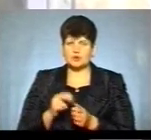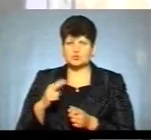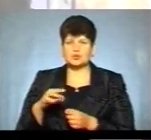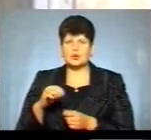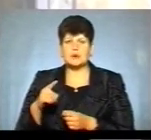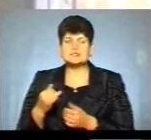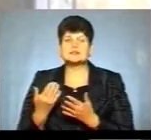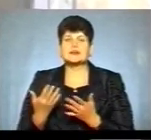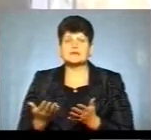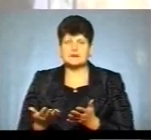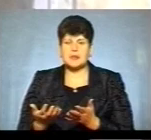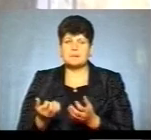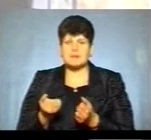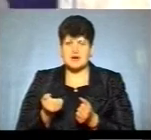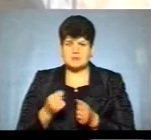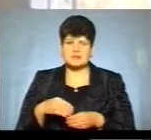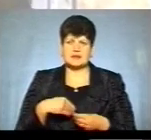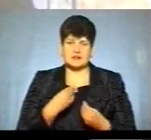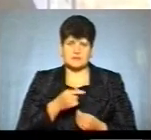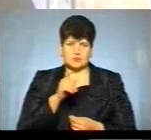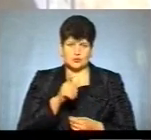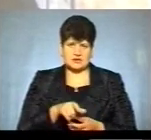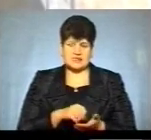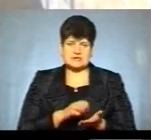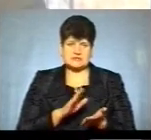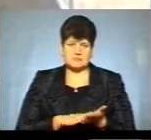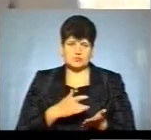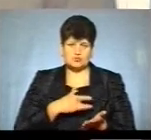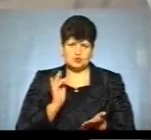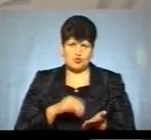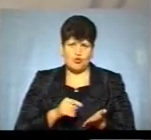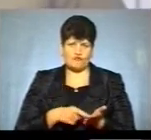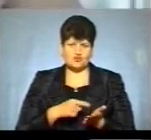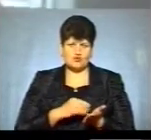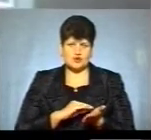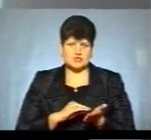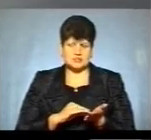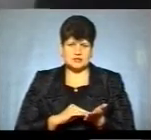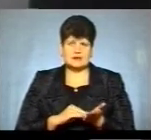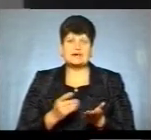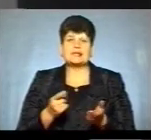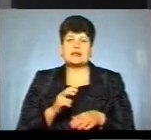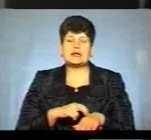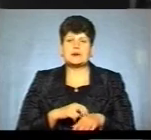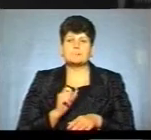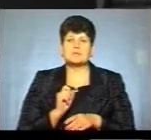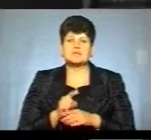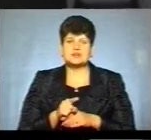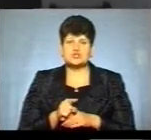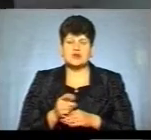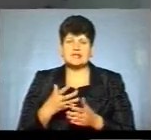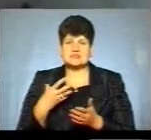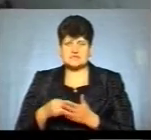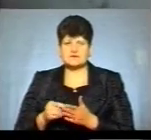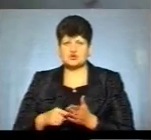скільки, беремо, даємо пацієнтові, записуємо строго в зошит один, який лікар призначає наркотичний, і свій